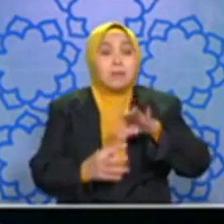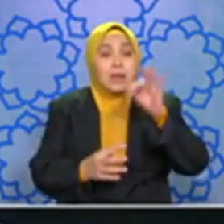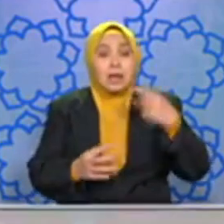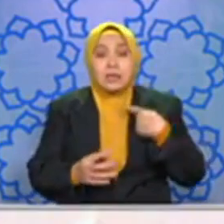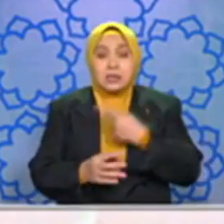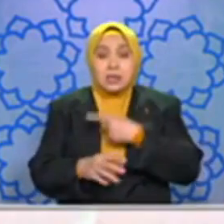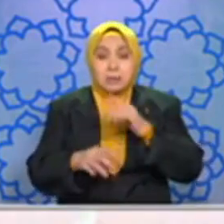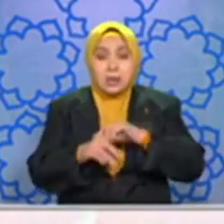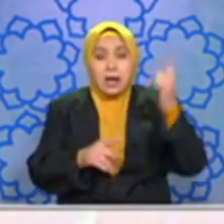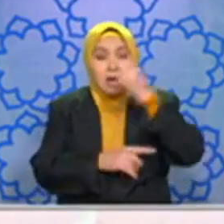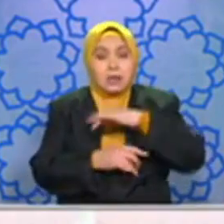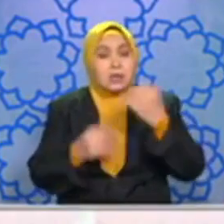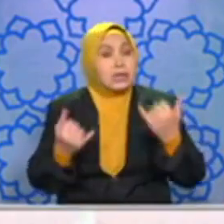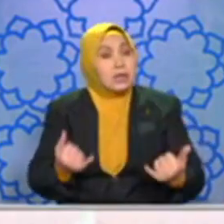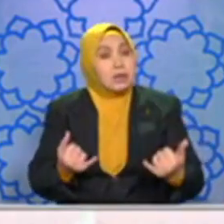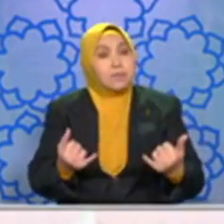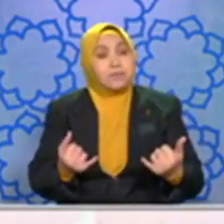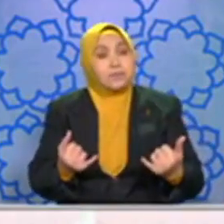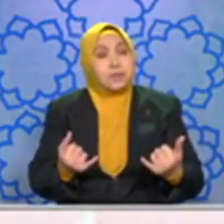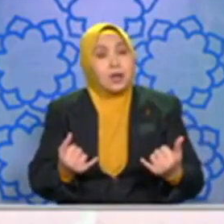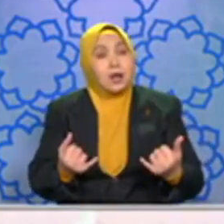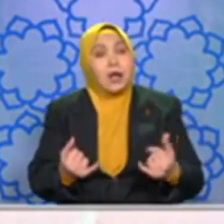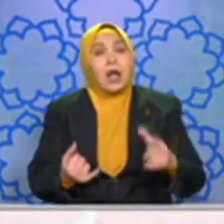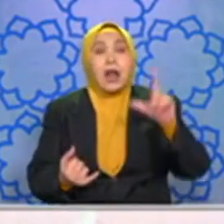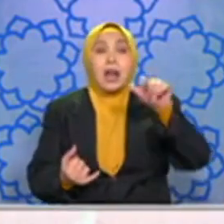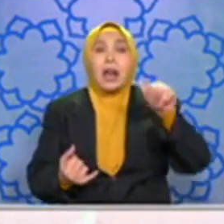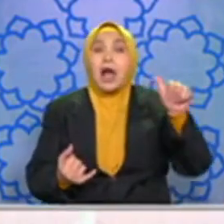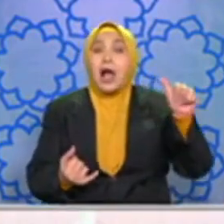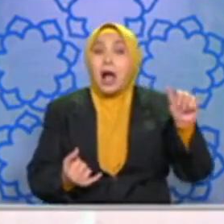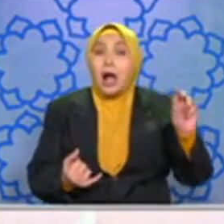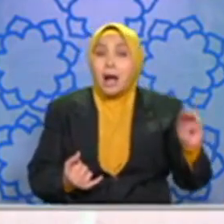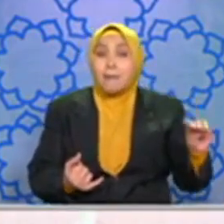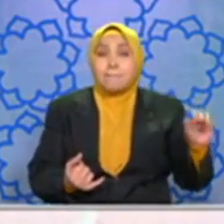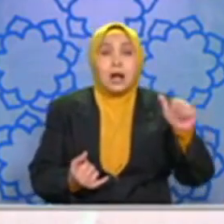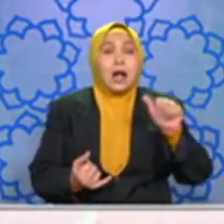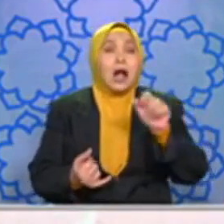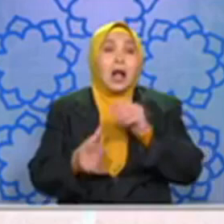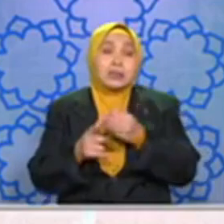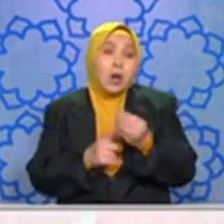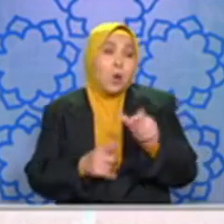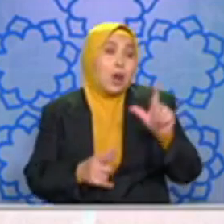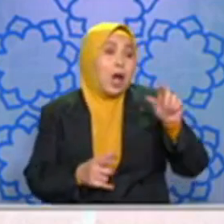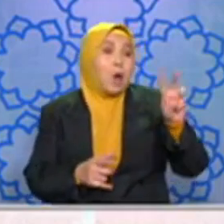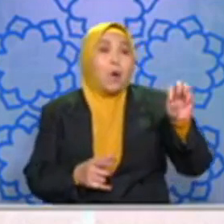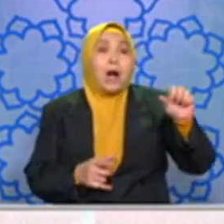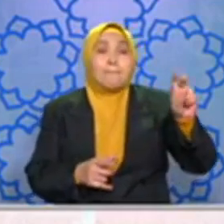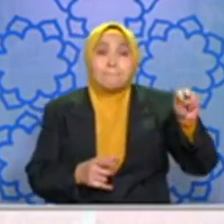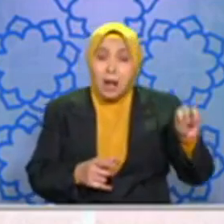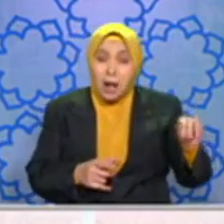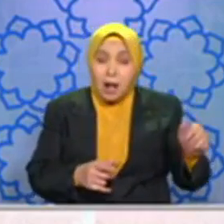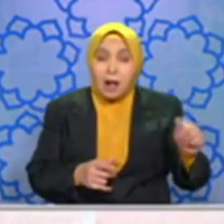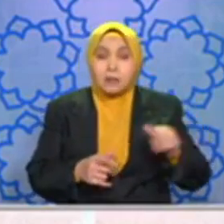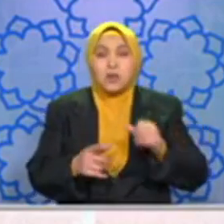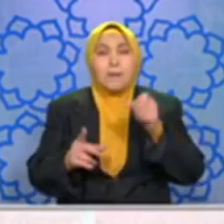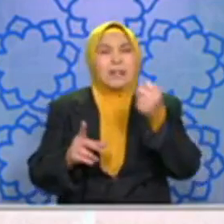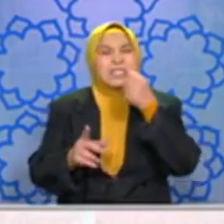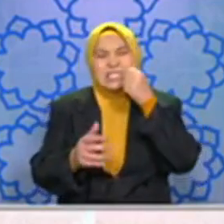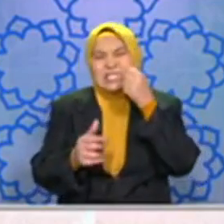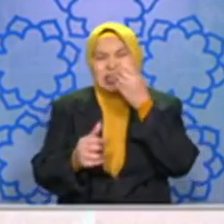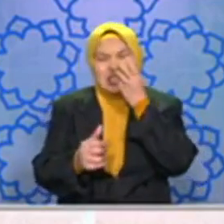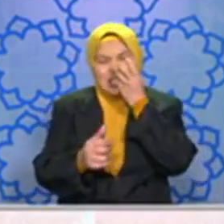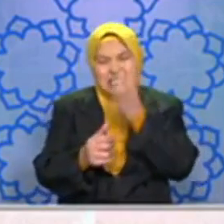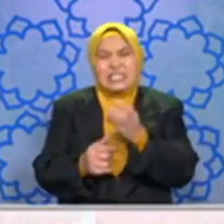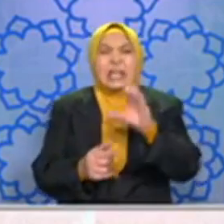ini, iaitu lama ataupun lawama, maksudnya mencela. 14 kali disebut di